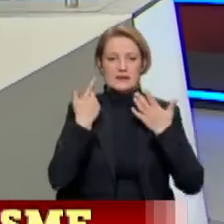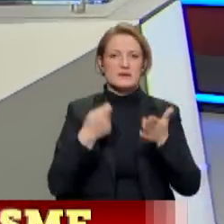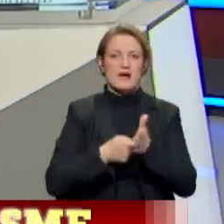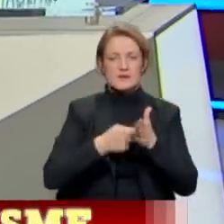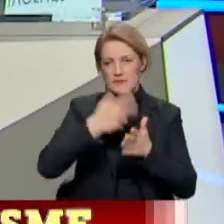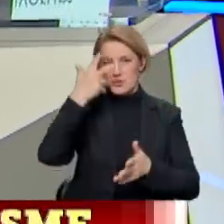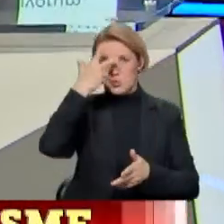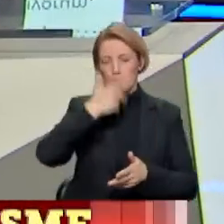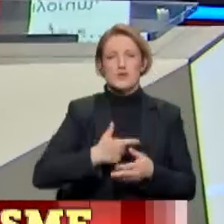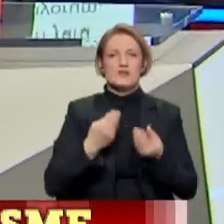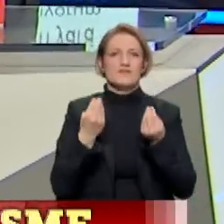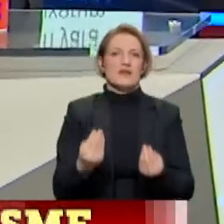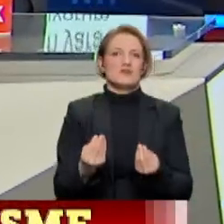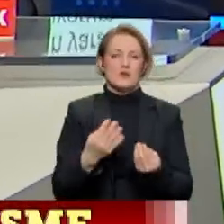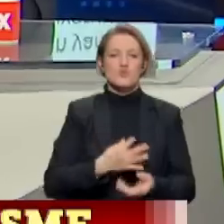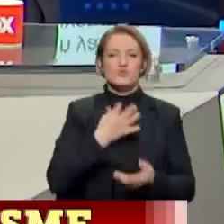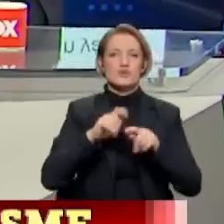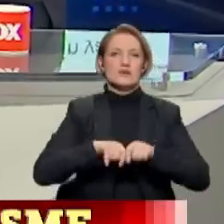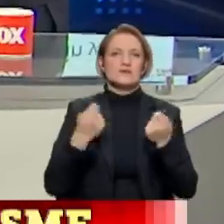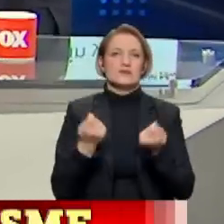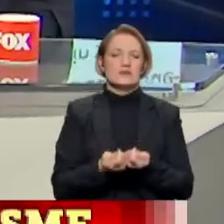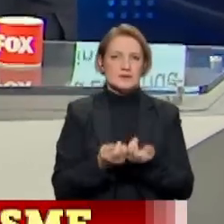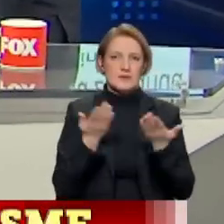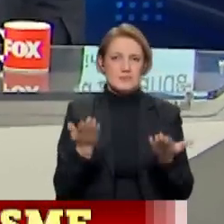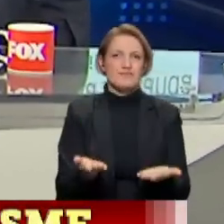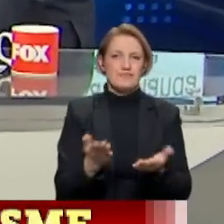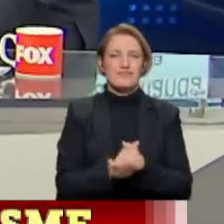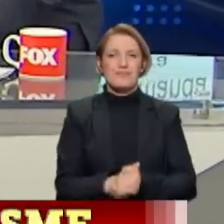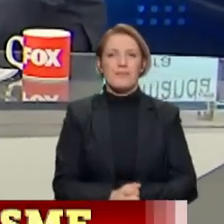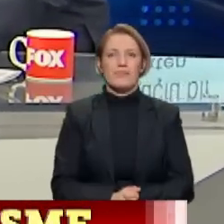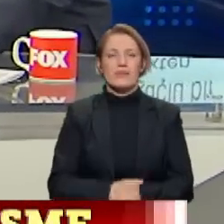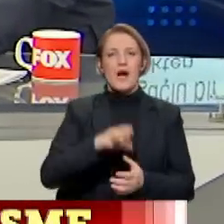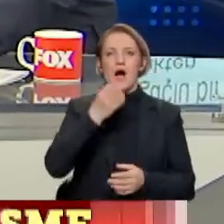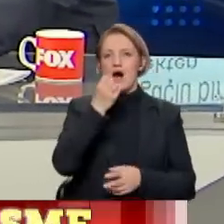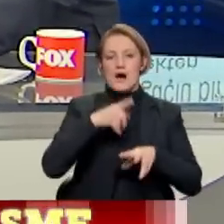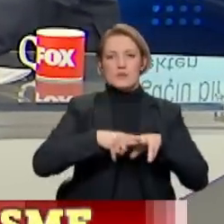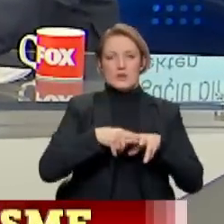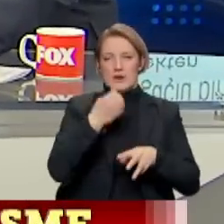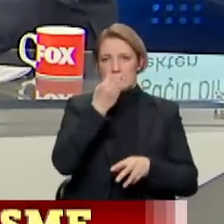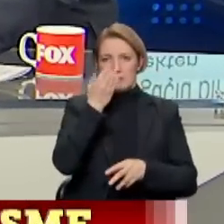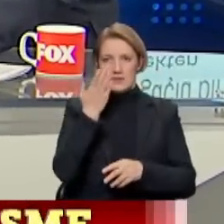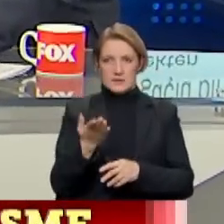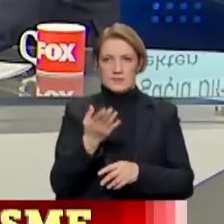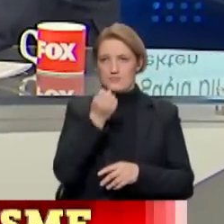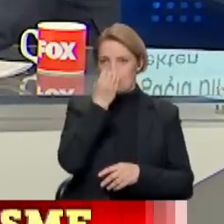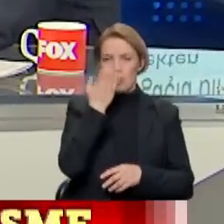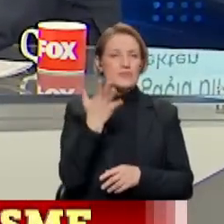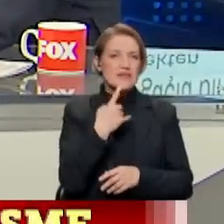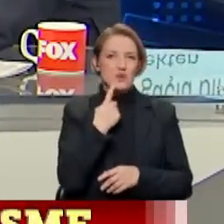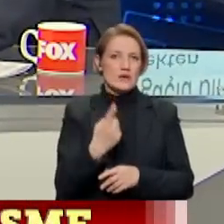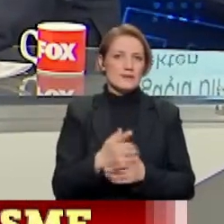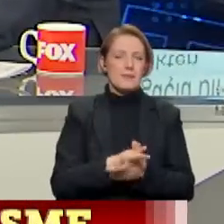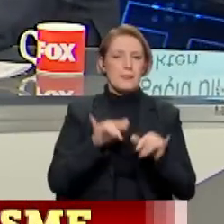adına utanç verici ve umut kırıcıdır. Sözü bu. Devam edelim. Abdullah Gül. Abdullah Gül ne